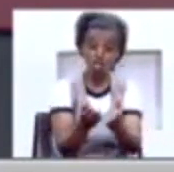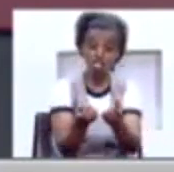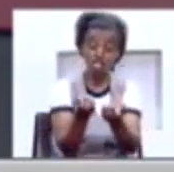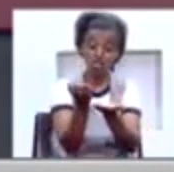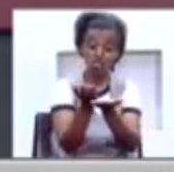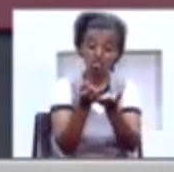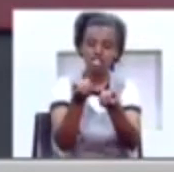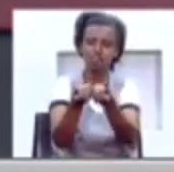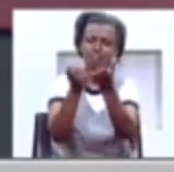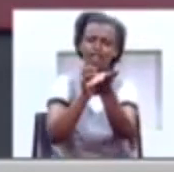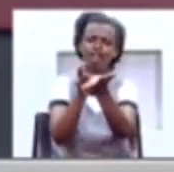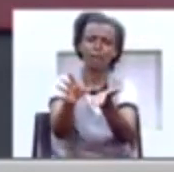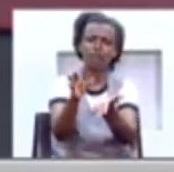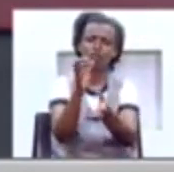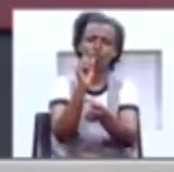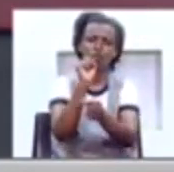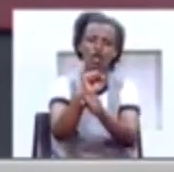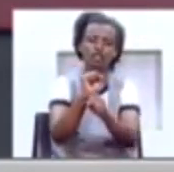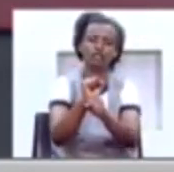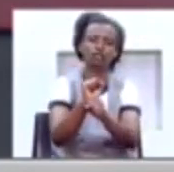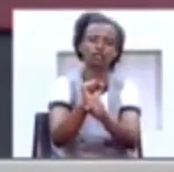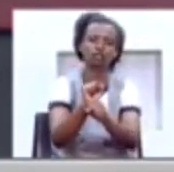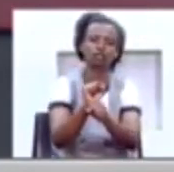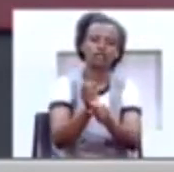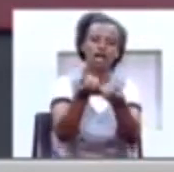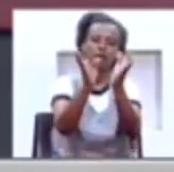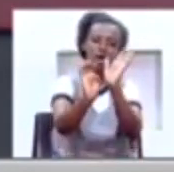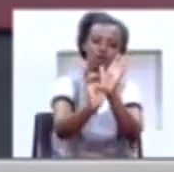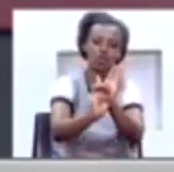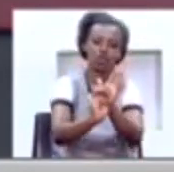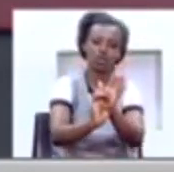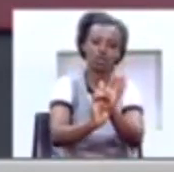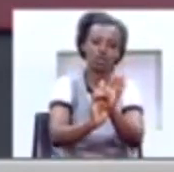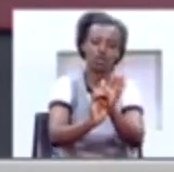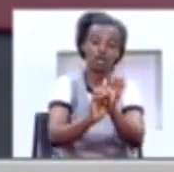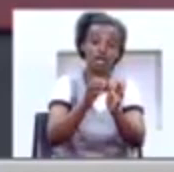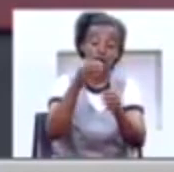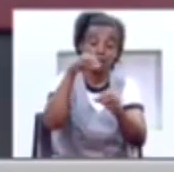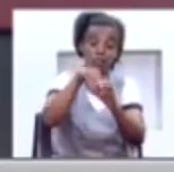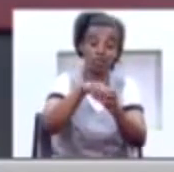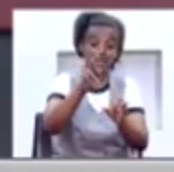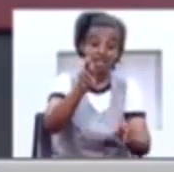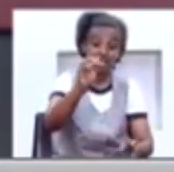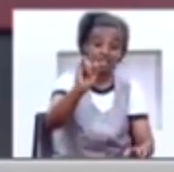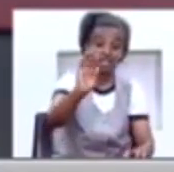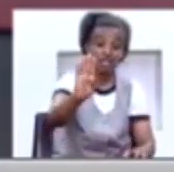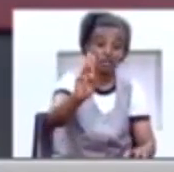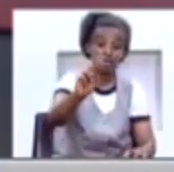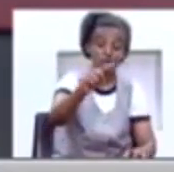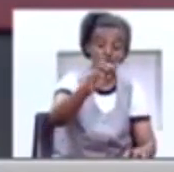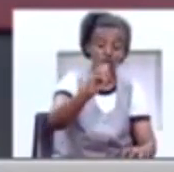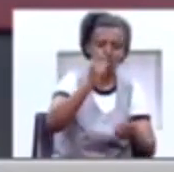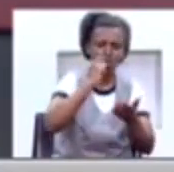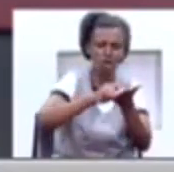akirukanwa akavanwa ku kazi ndagira ngo mbahingire ebyiri yego muri prefecture ya Kibungo prefe wayo yanditse